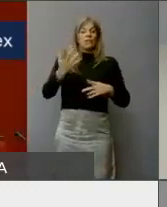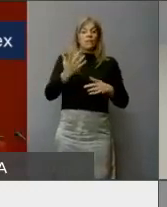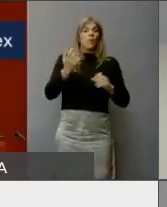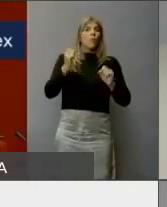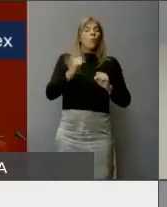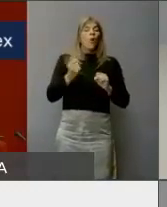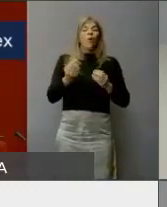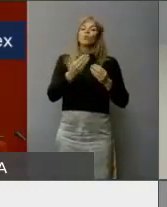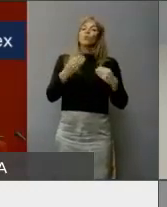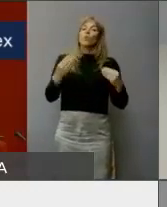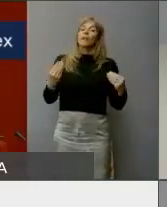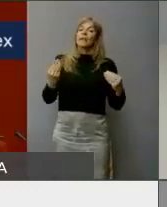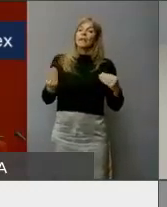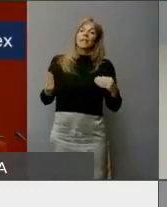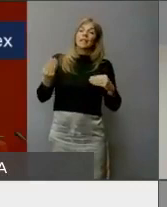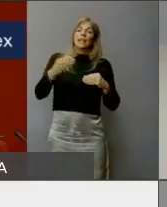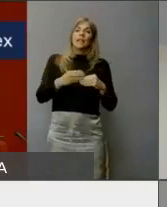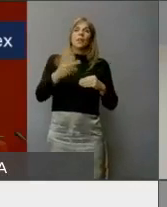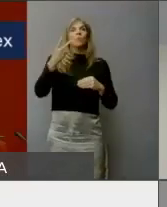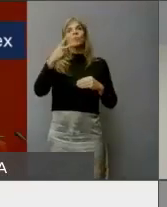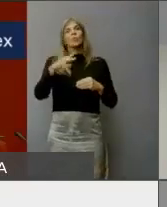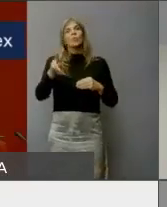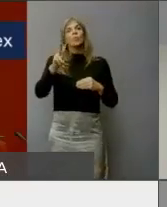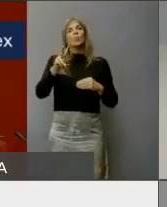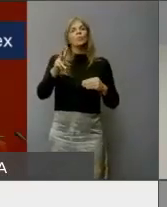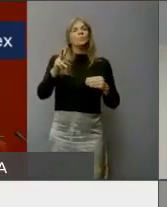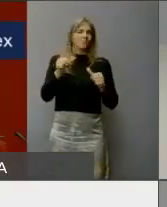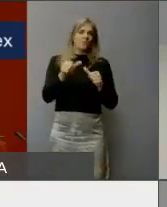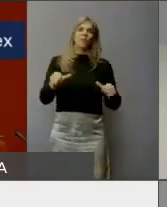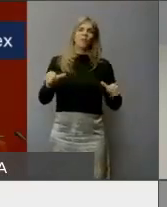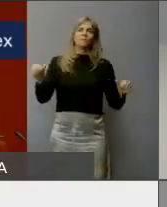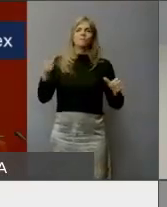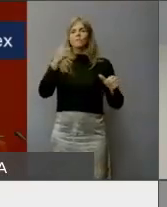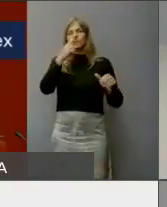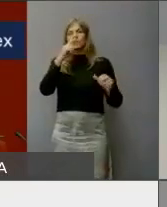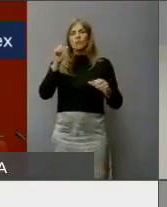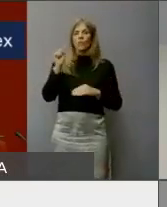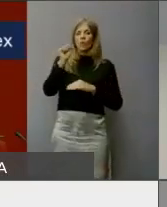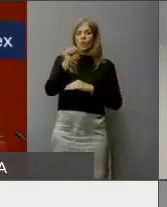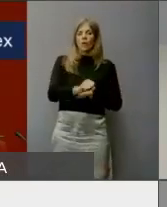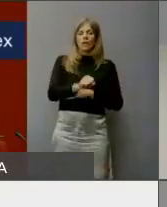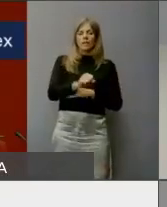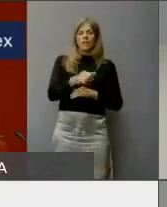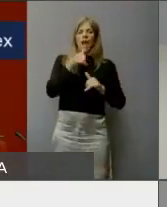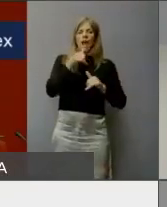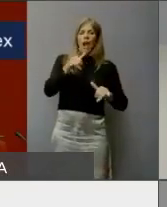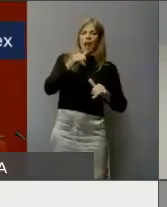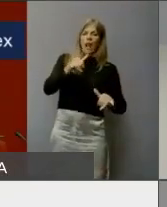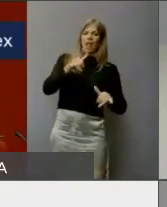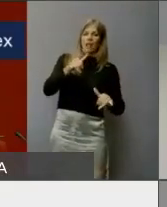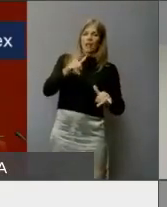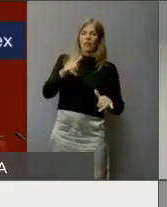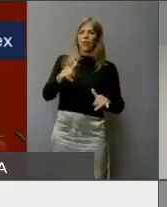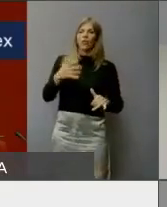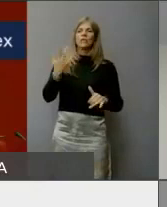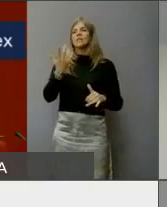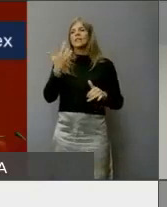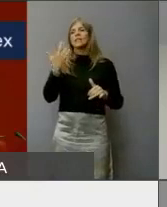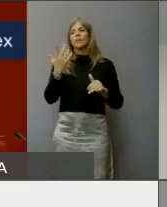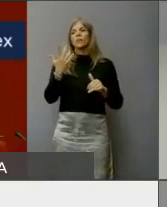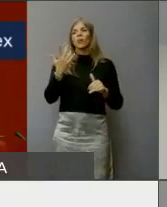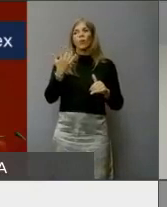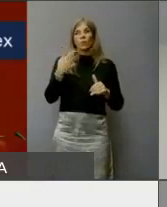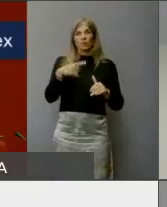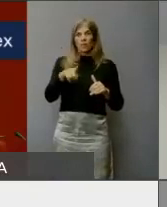strumentazioni un po più diciamo ordinarie nel contrasto al fenomeno dell'abuso di alcol un fenomeno che